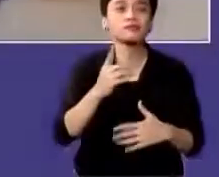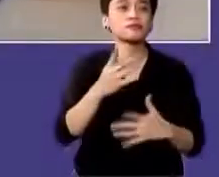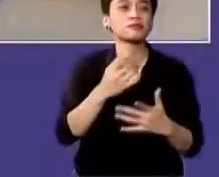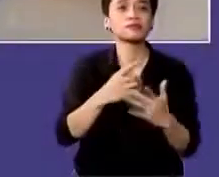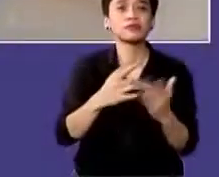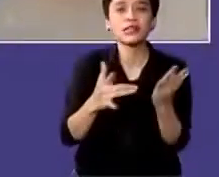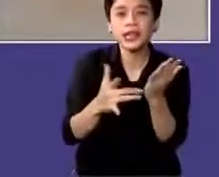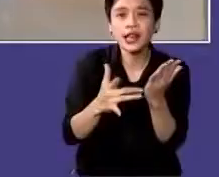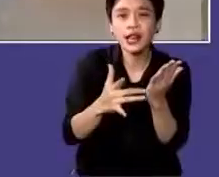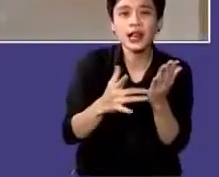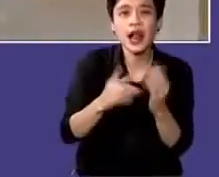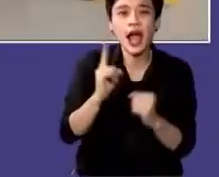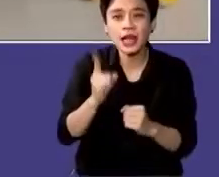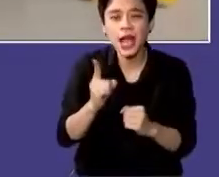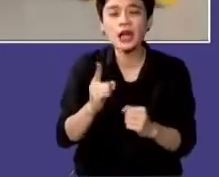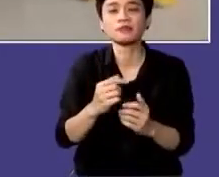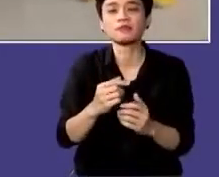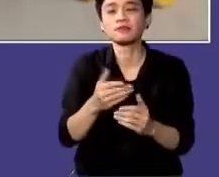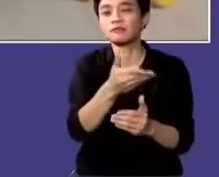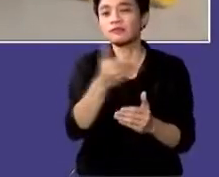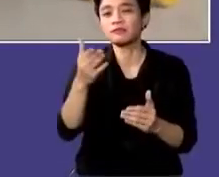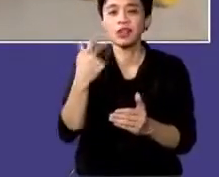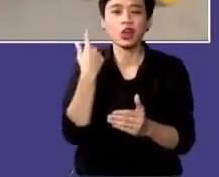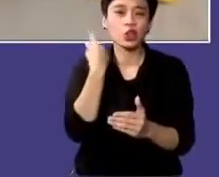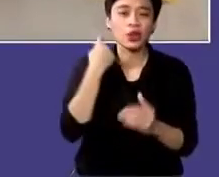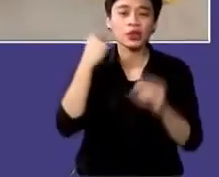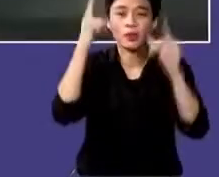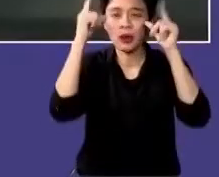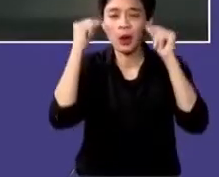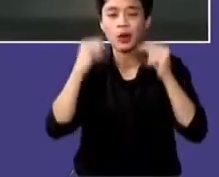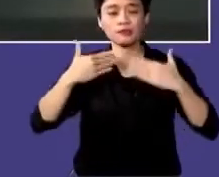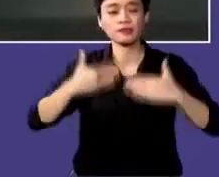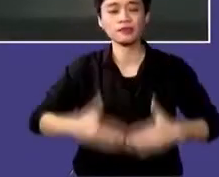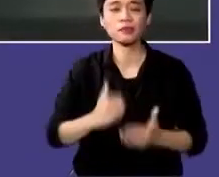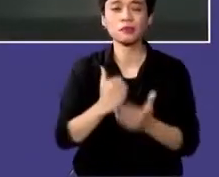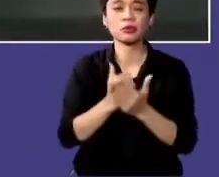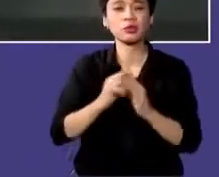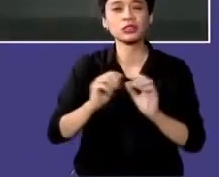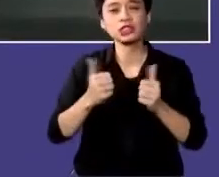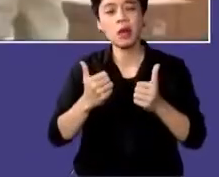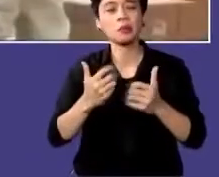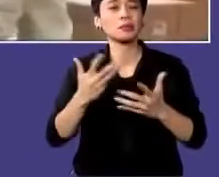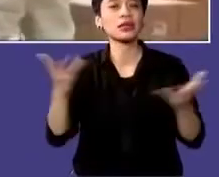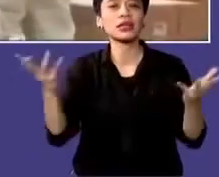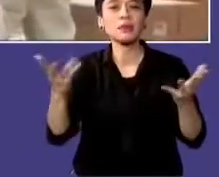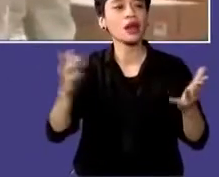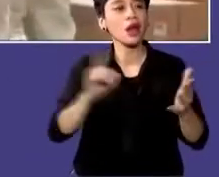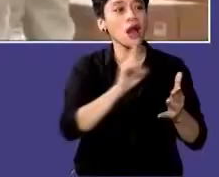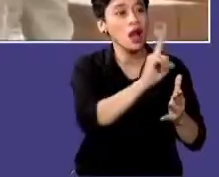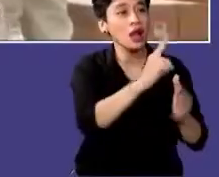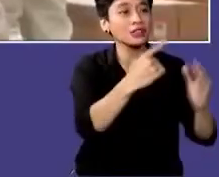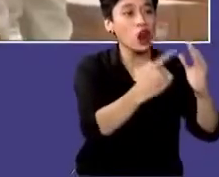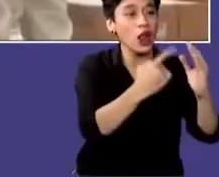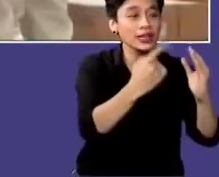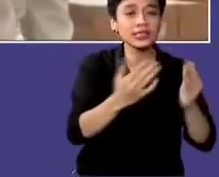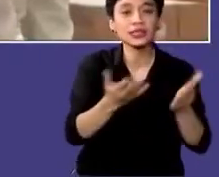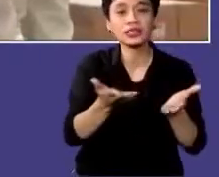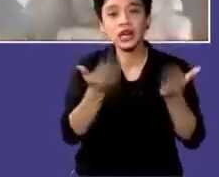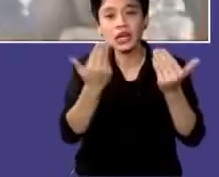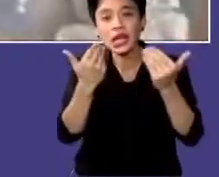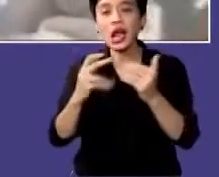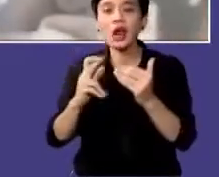bagaimana mereka betul-betul siap menangani di berbagai ee tempat tadi jadi ini ee salah satu untuk